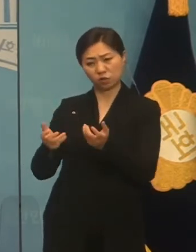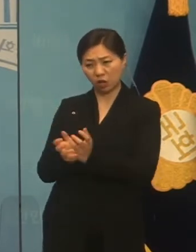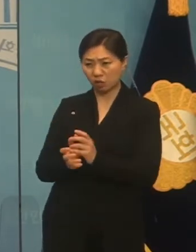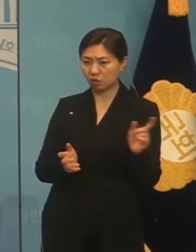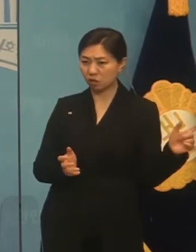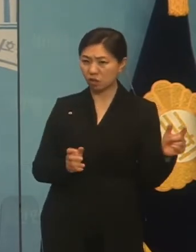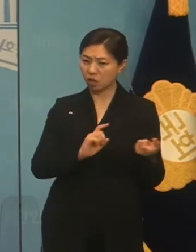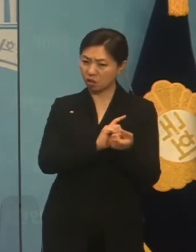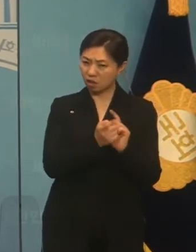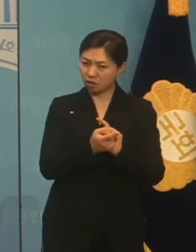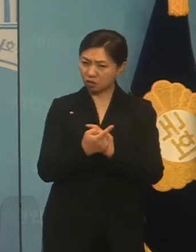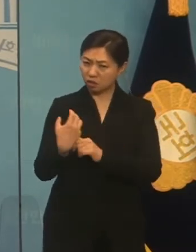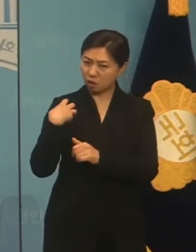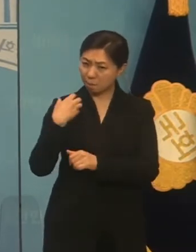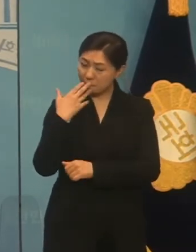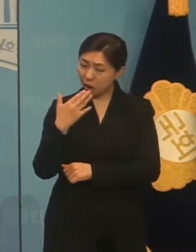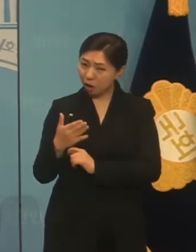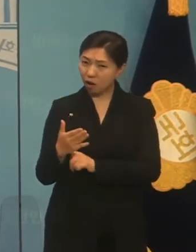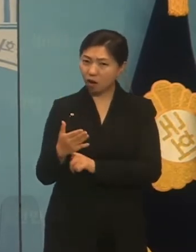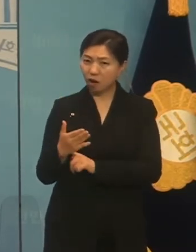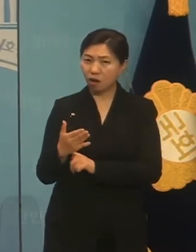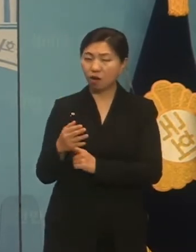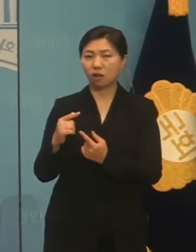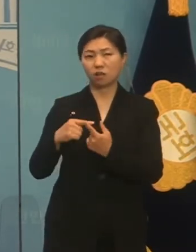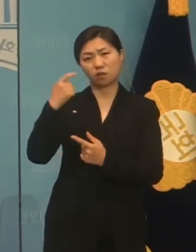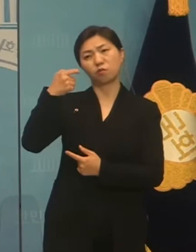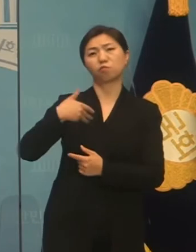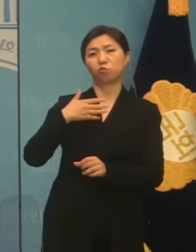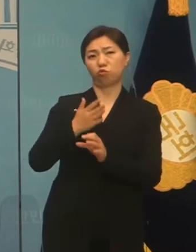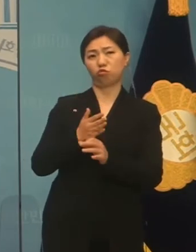있는가? 라고 묻고 계십니다.